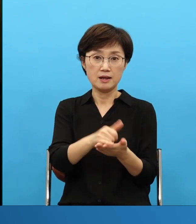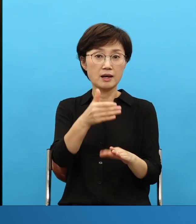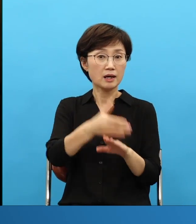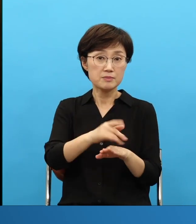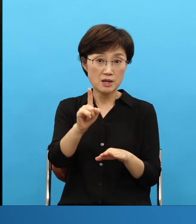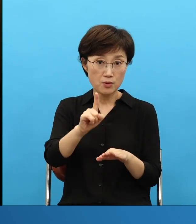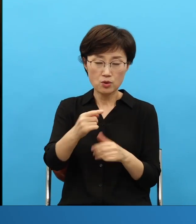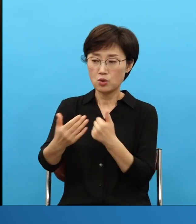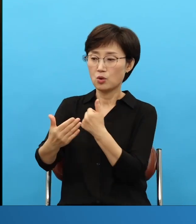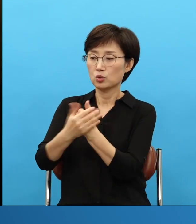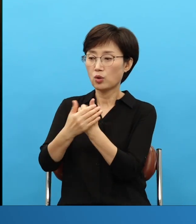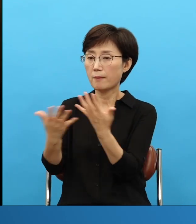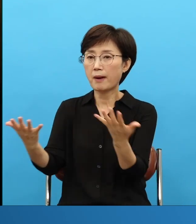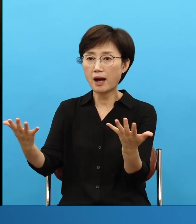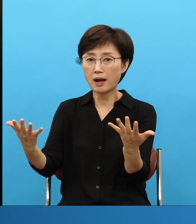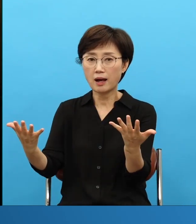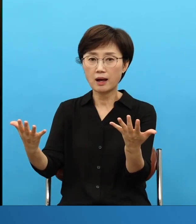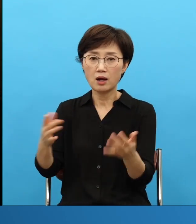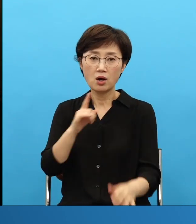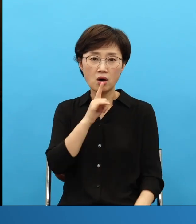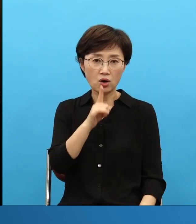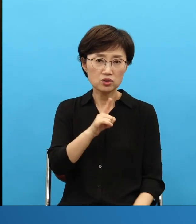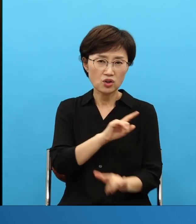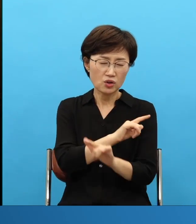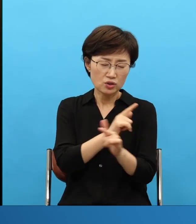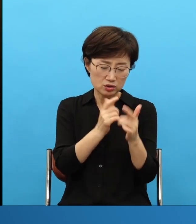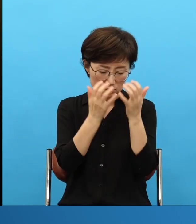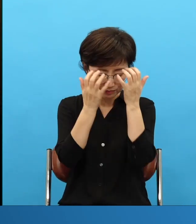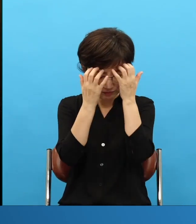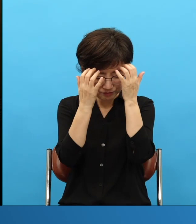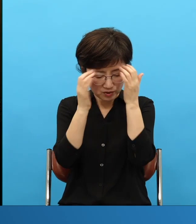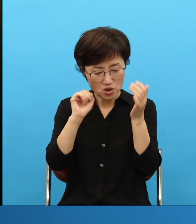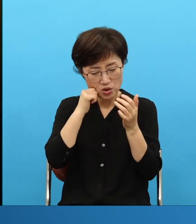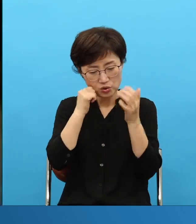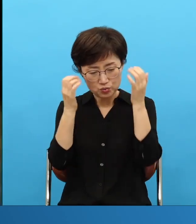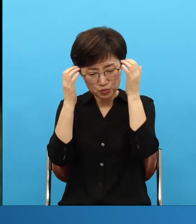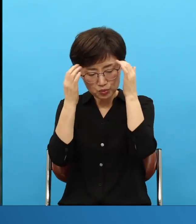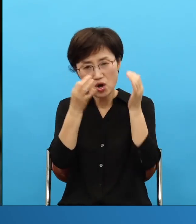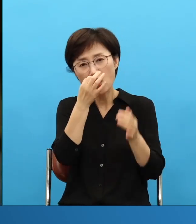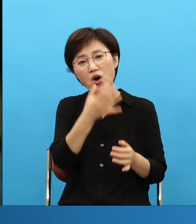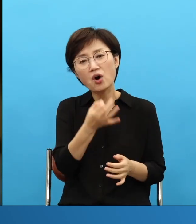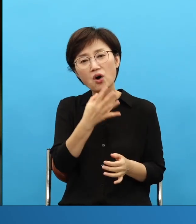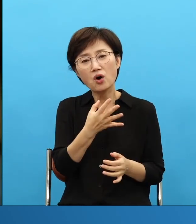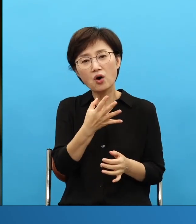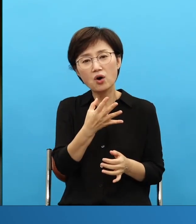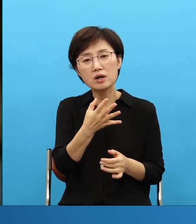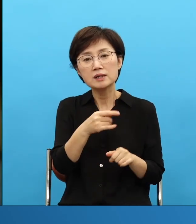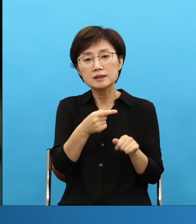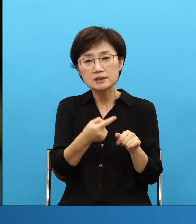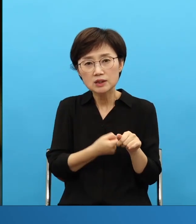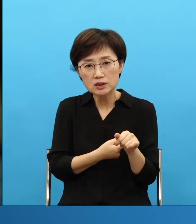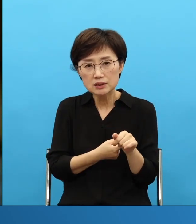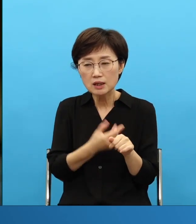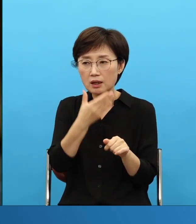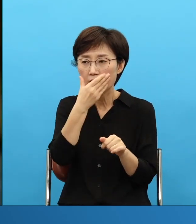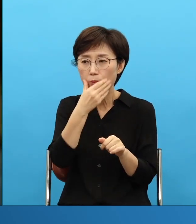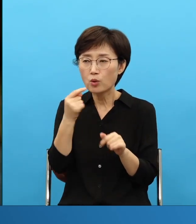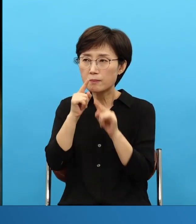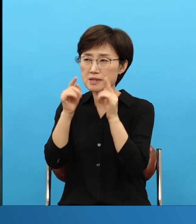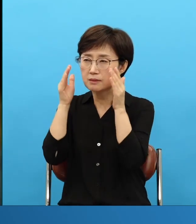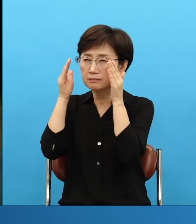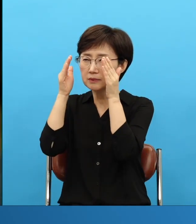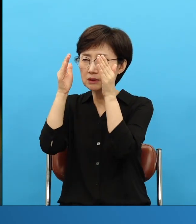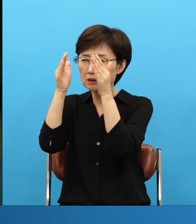없고 언어적으로나 그런 여러 가지 어려움들이 진짜 복음과 말씀에 집중할